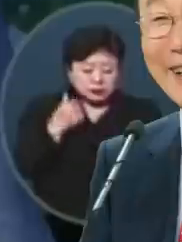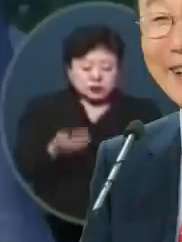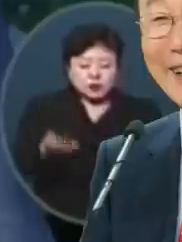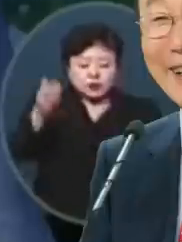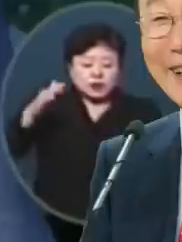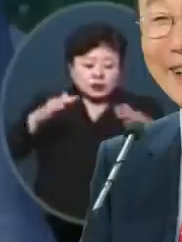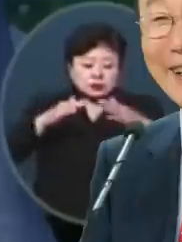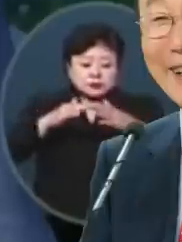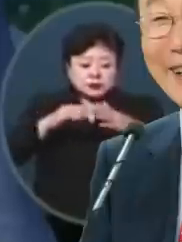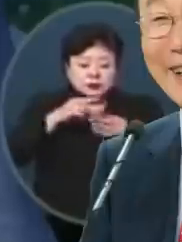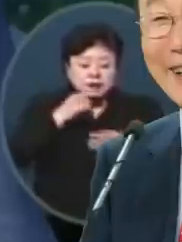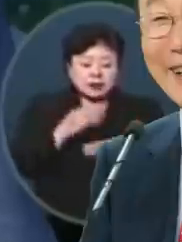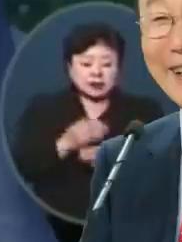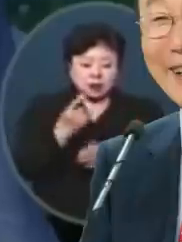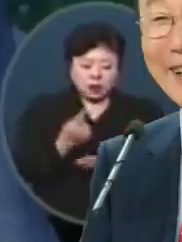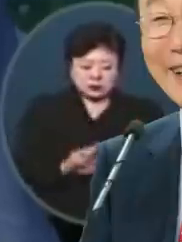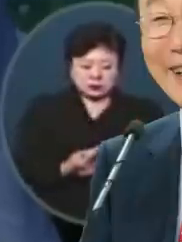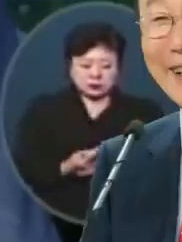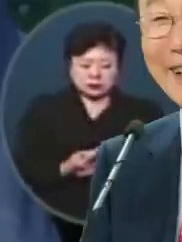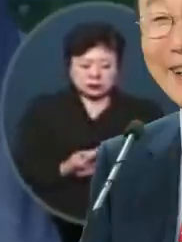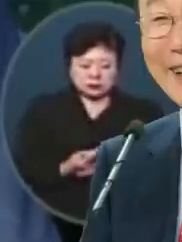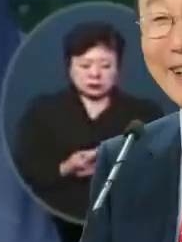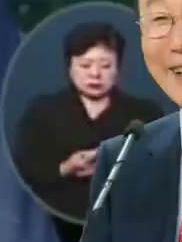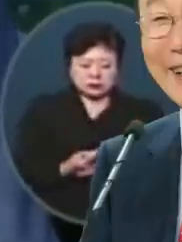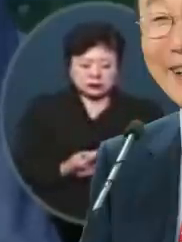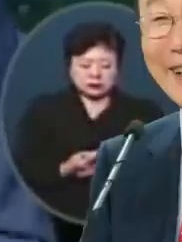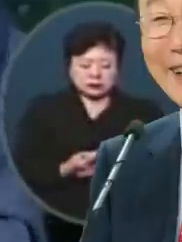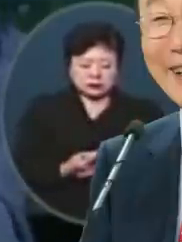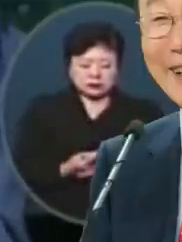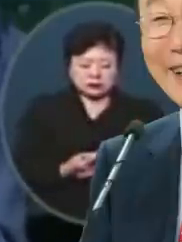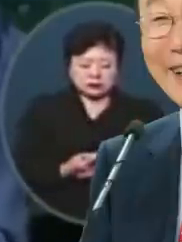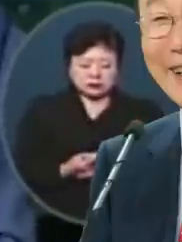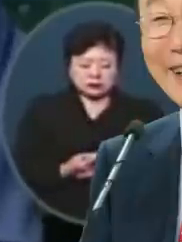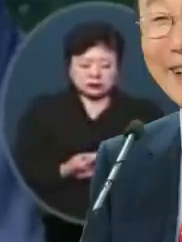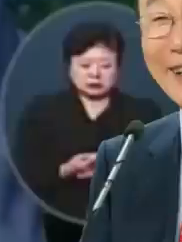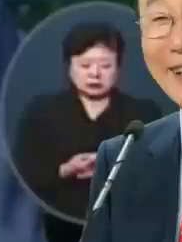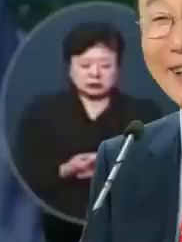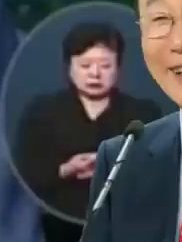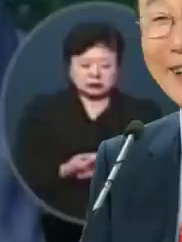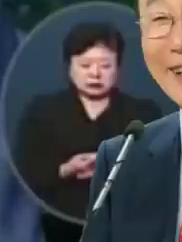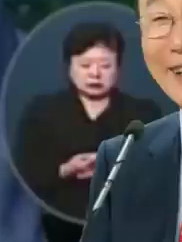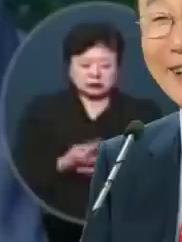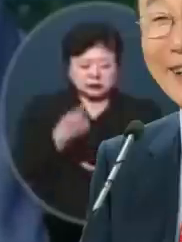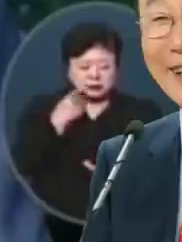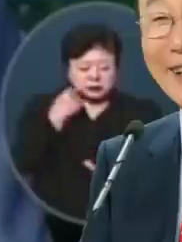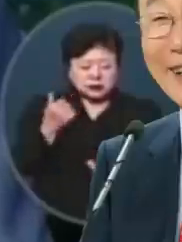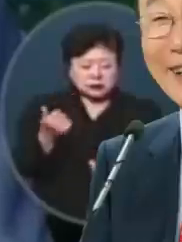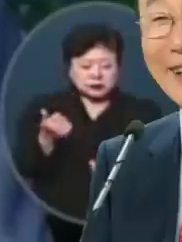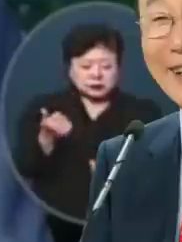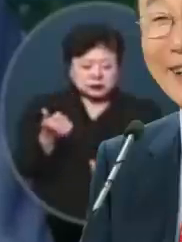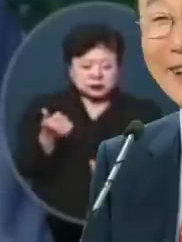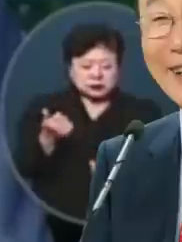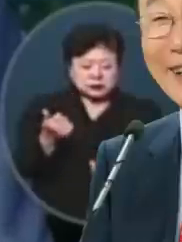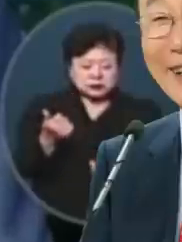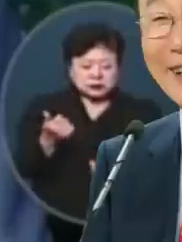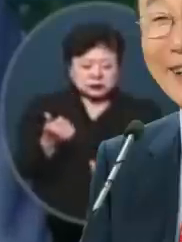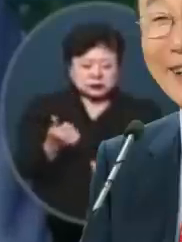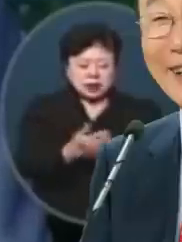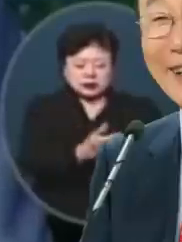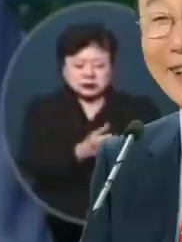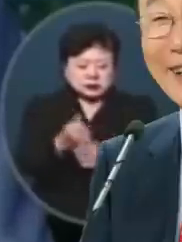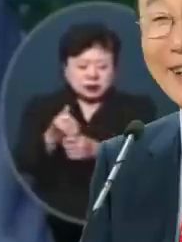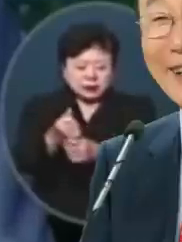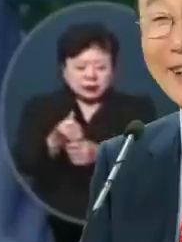아 빨치산이 탁 닿아서 사람 문 걸어 제껴 우리 아버지